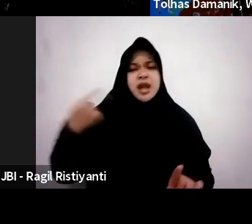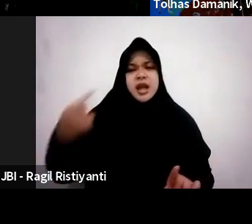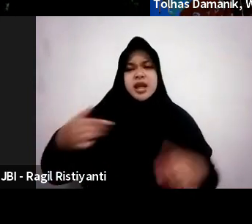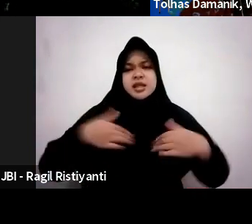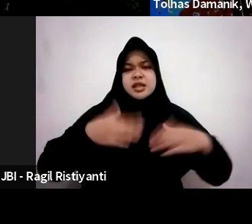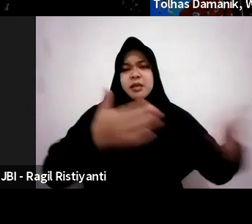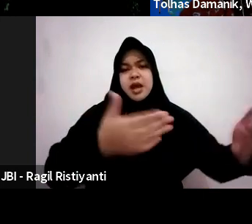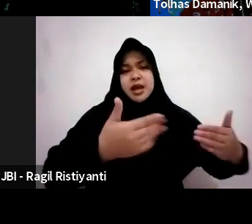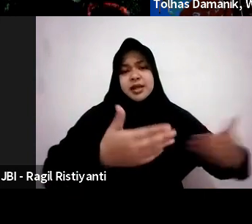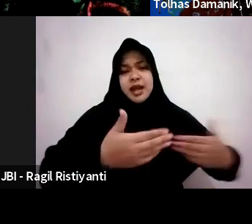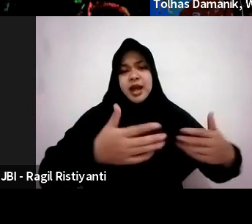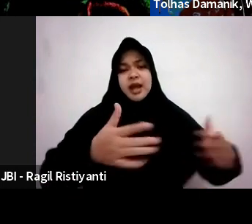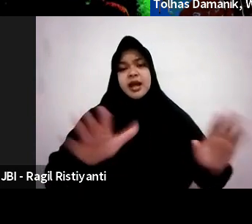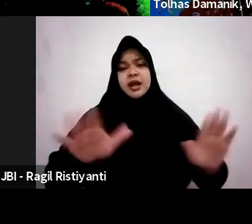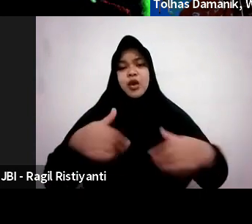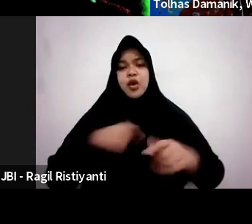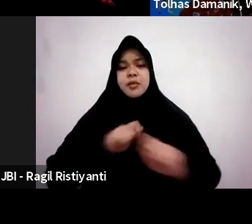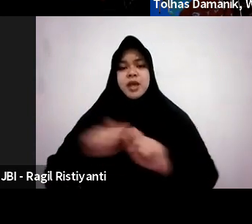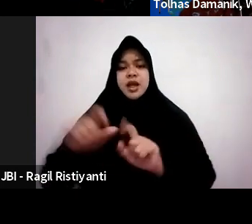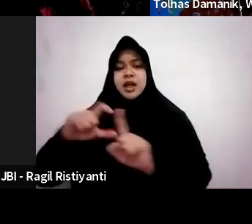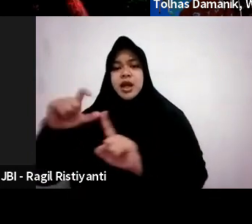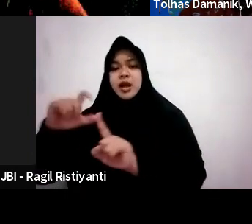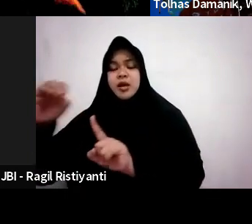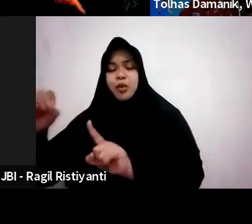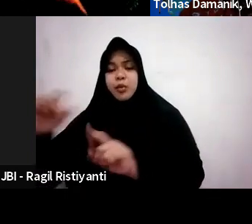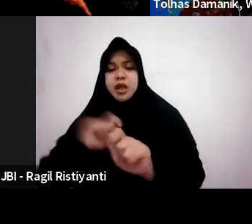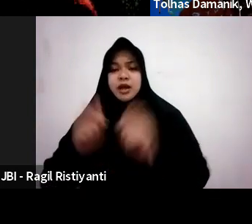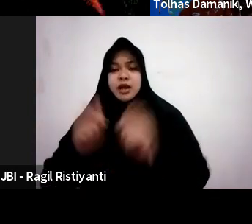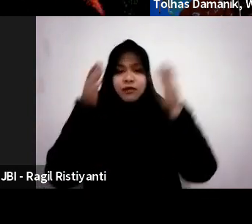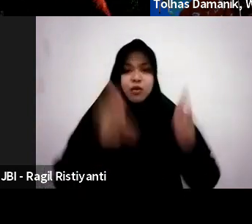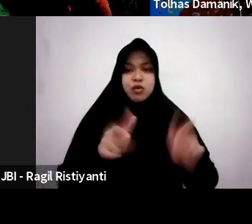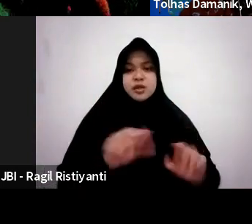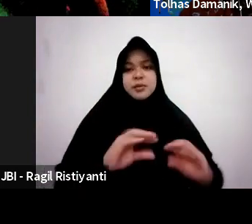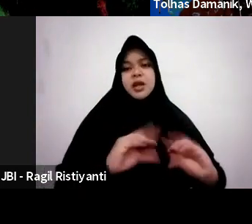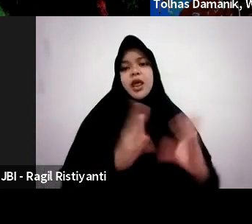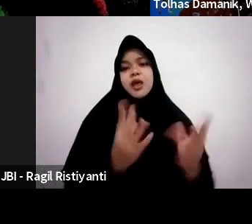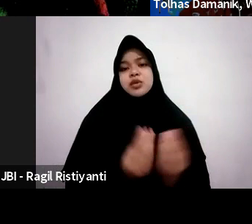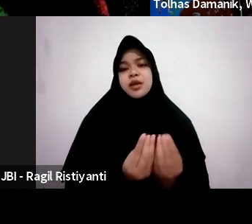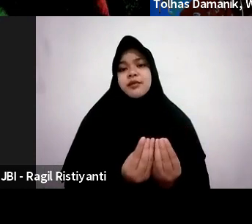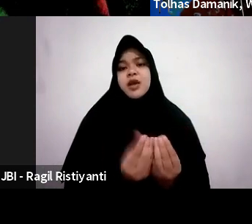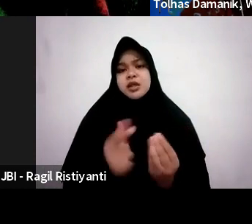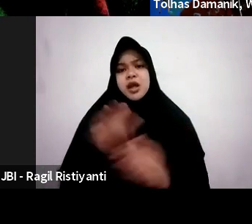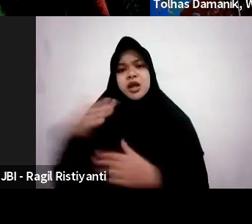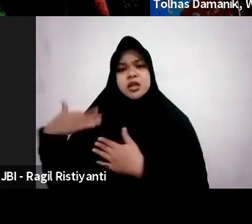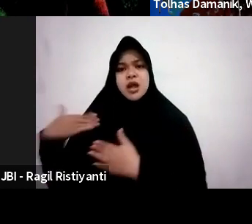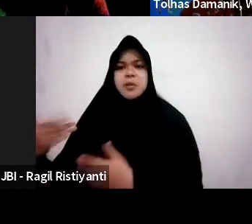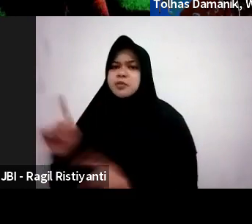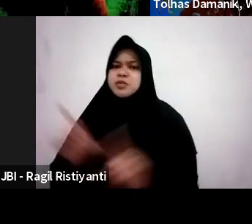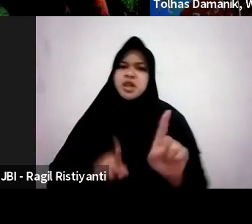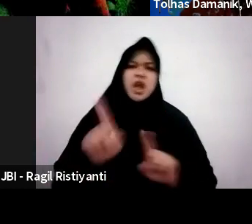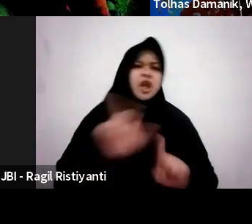mengajak Ayo kalau misalnya bikin DPO dibikin ladifo yang fokusnya di pendidikan inklusi enggak jamin Saya tidak akan ada persaingan